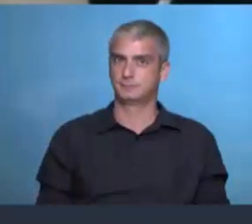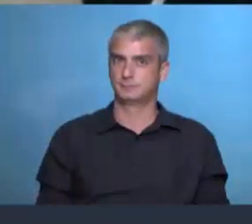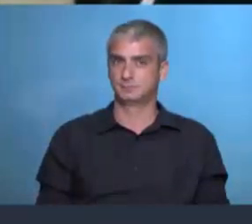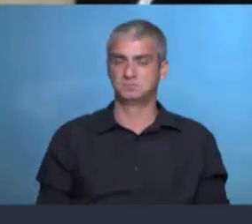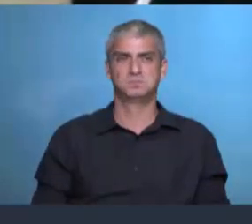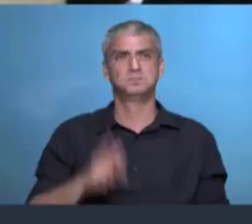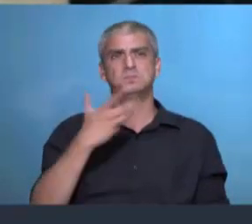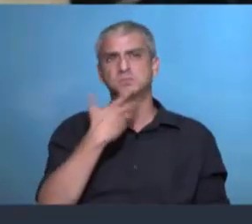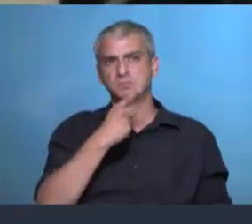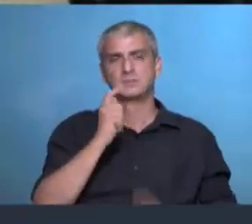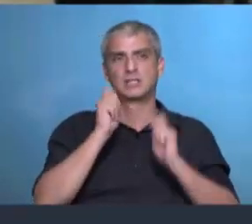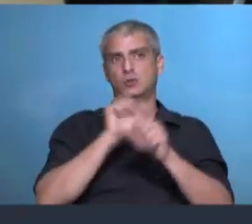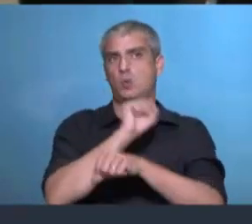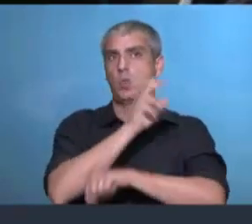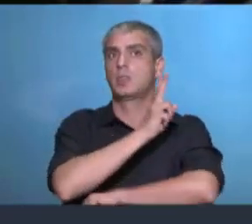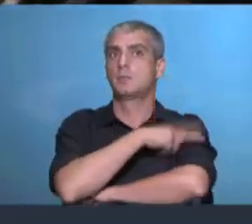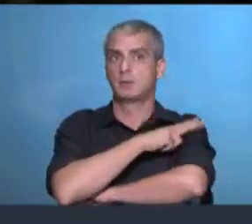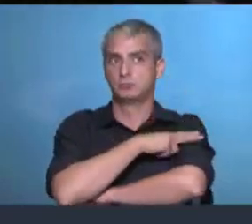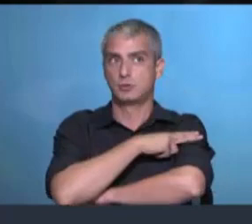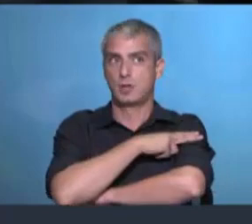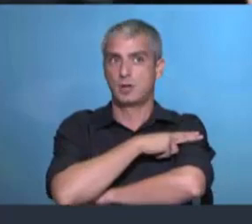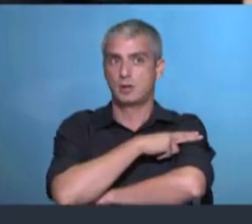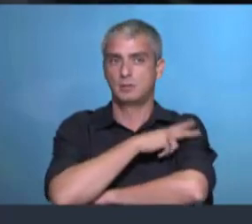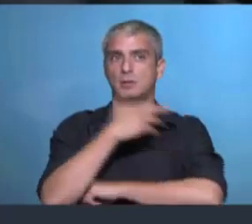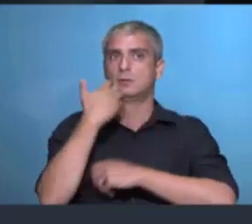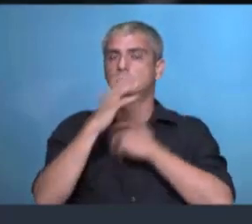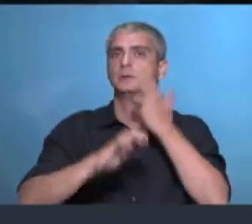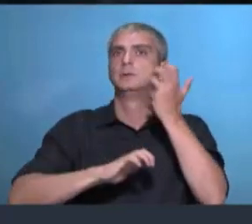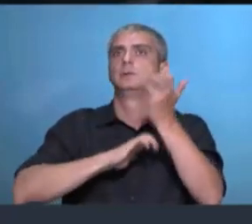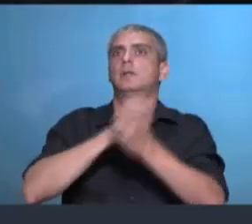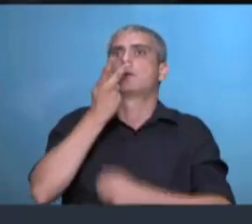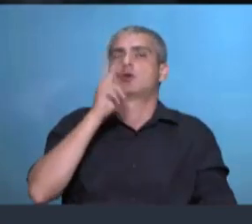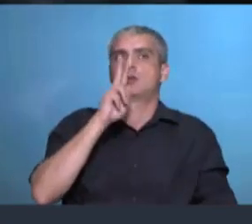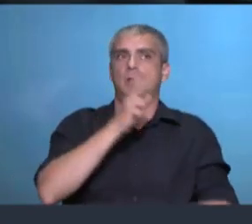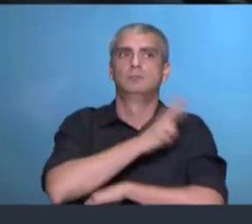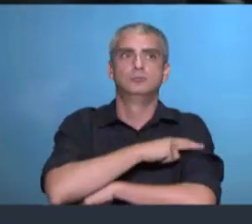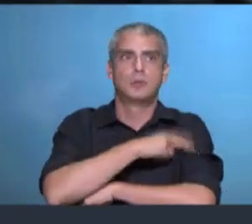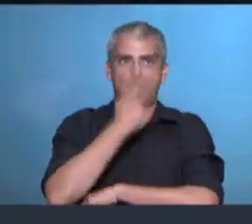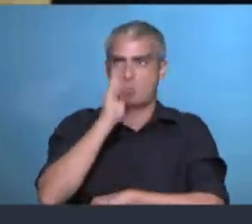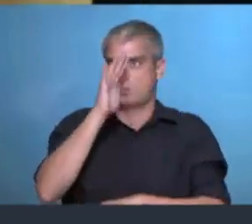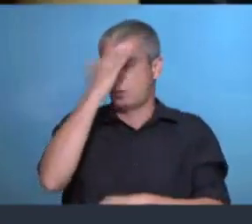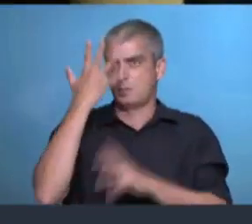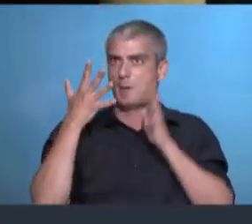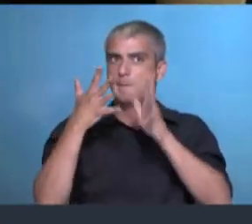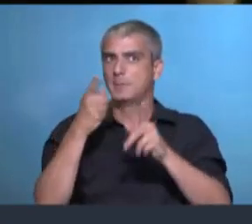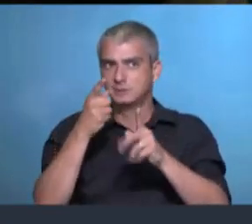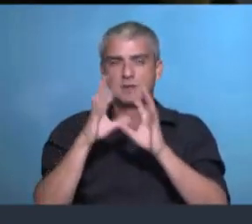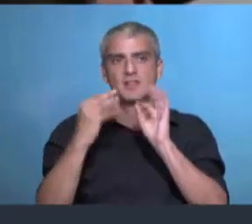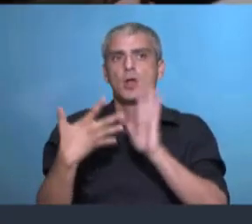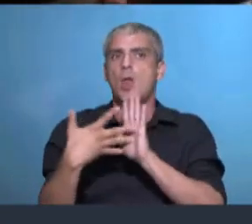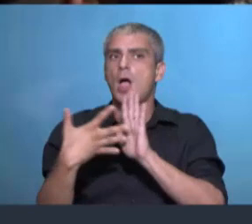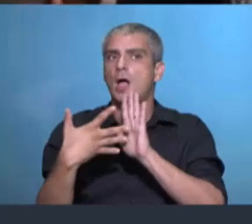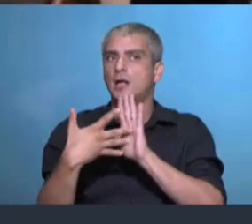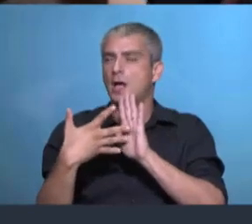עסקני החסידות הגישו תלונה במשטרה, ומכאן עלילה רק הלכה והסתפכה. במשטרה ראו בחומרה את דבר הפריצה ופתחו בחקירה.